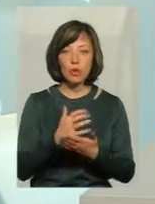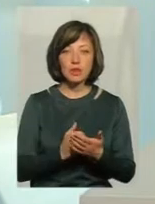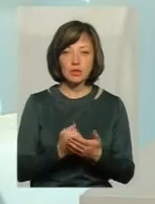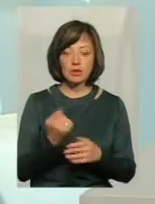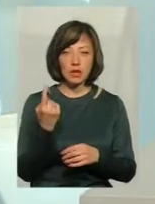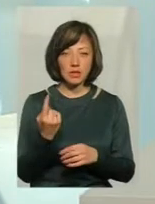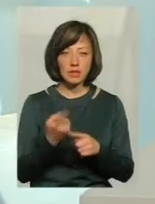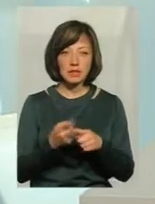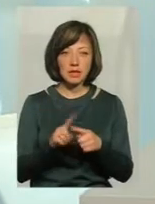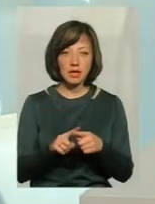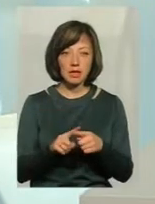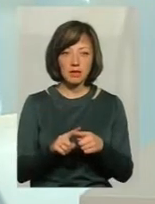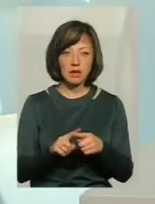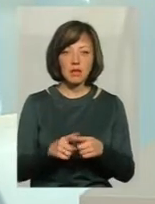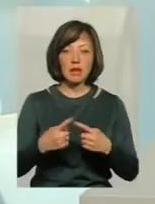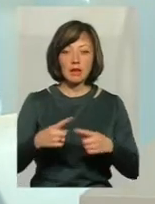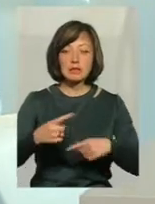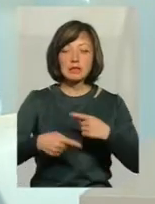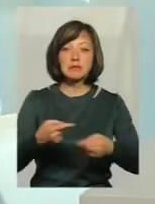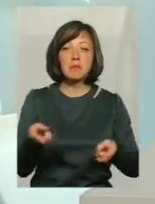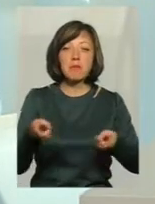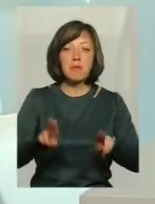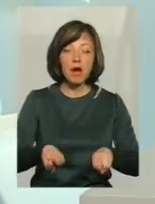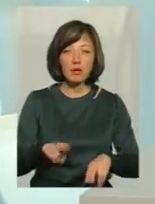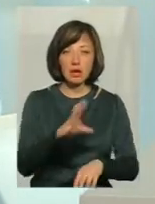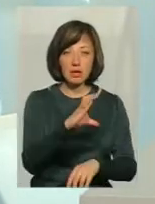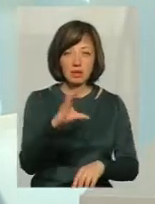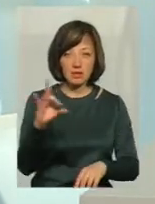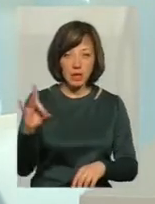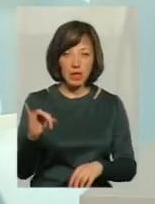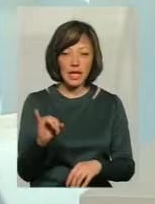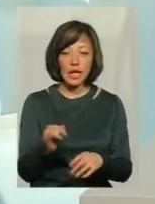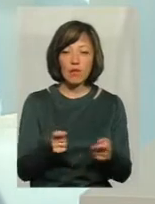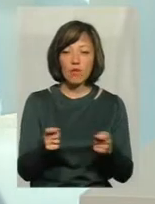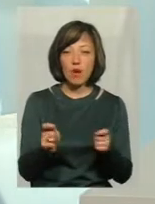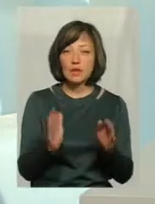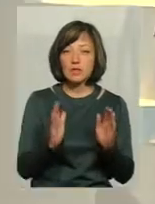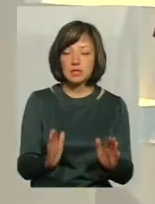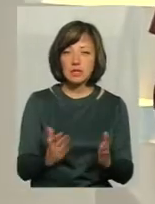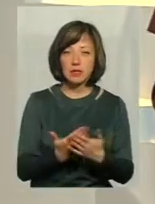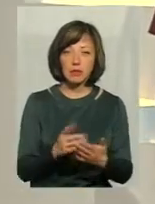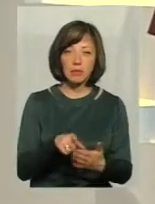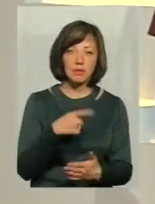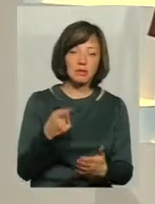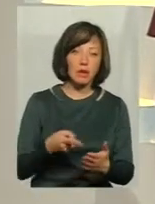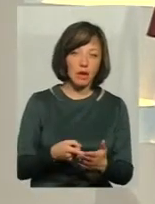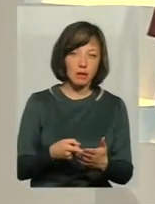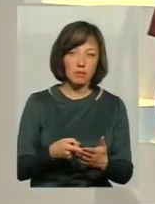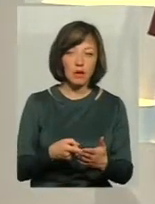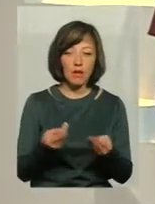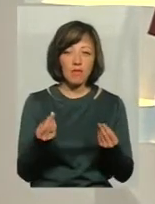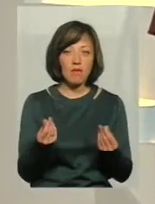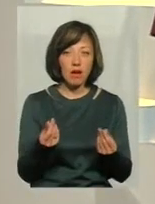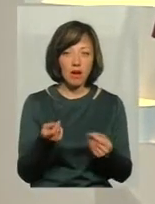– це спадок Радянського Союзу. І керуватися тільки там, питанням